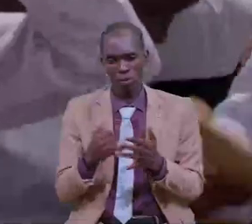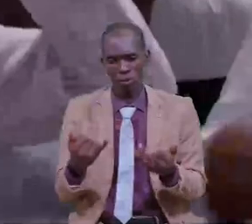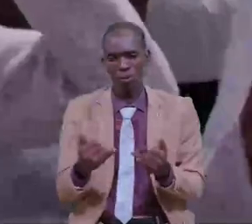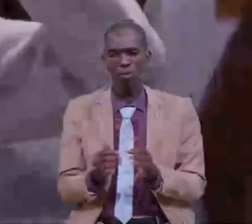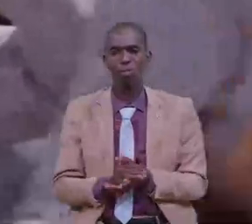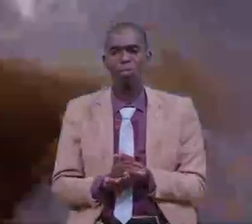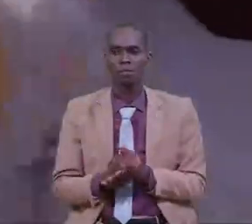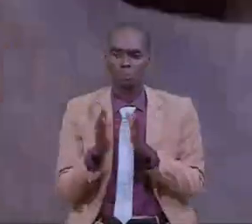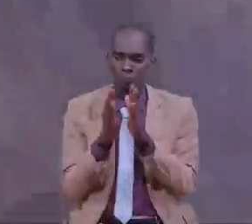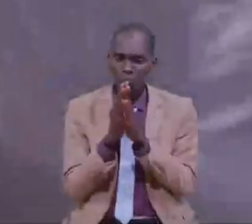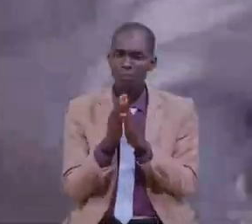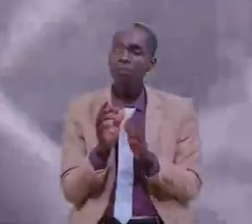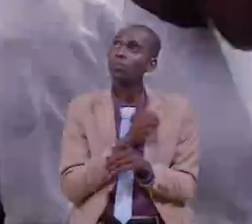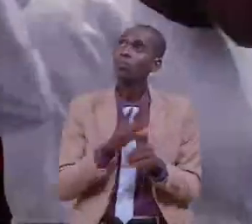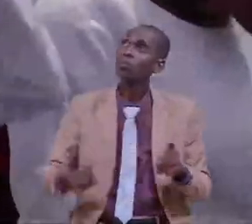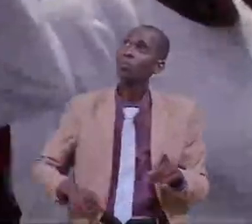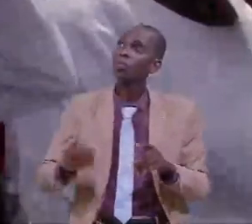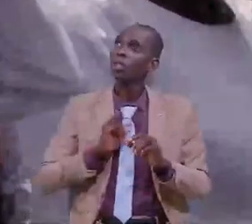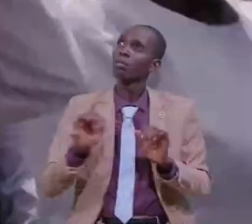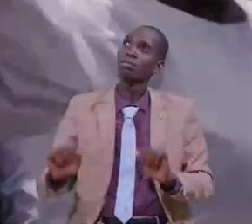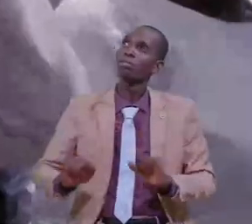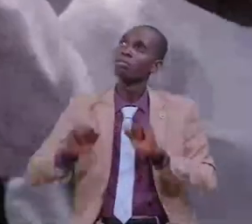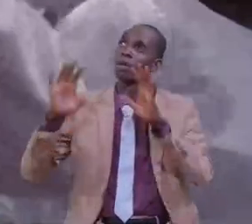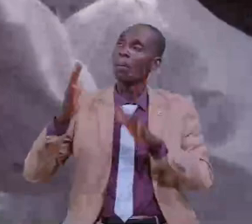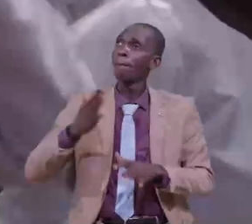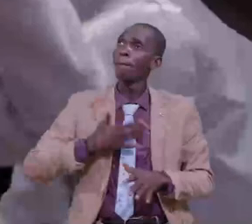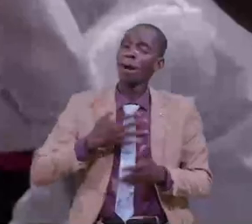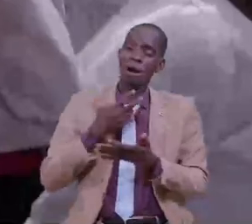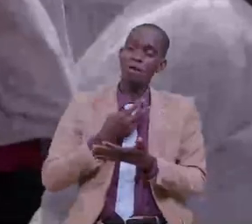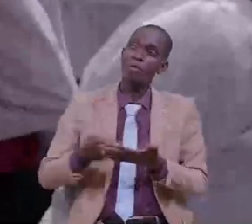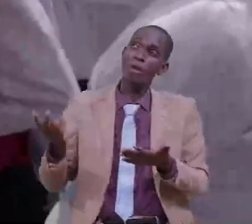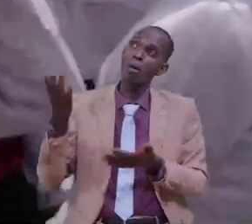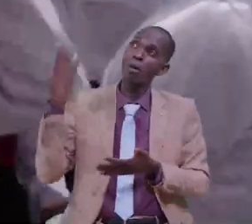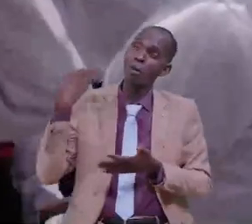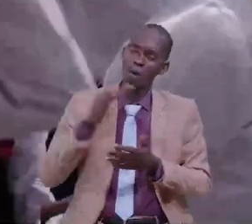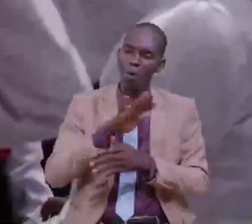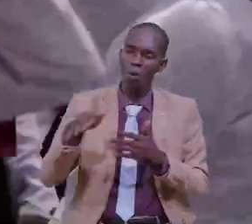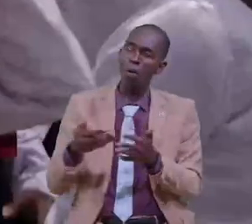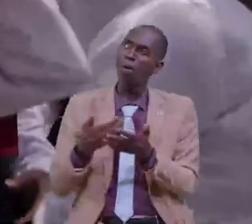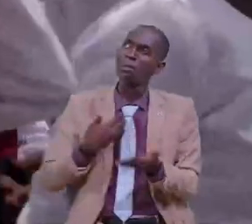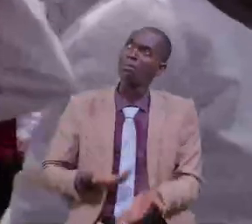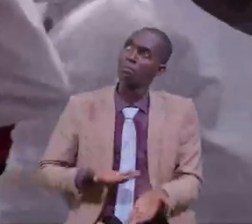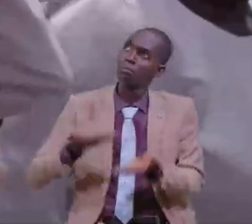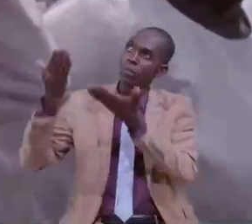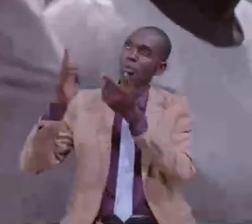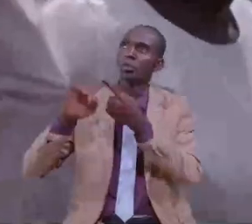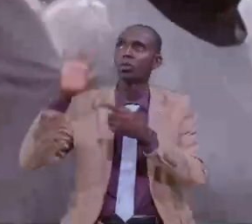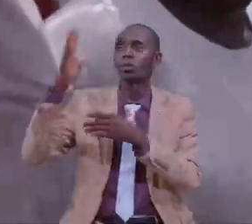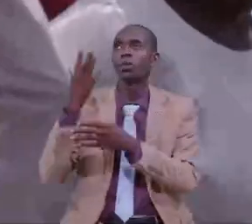Fais-le. Dis Seigneur, je te remets mes échecs.